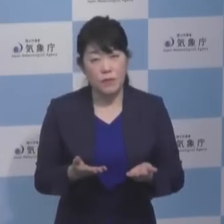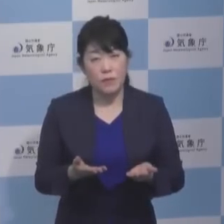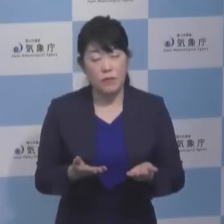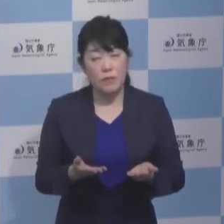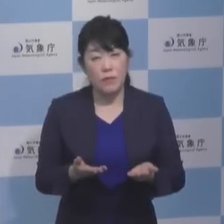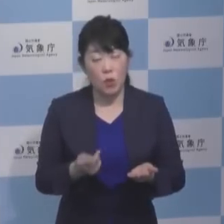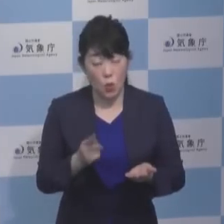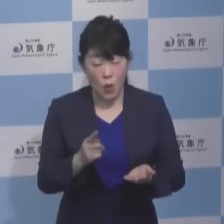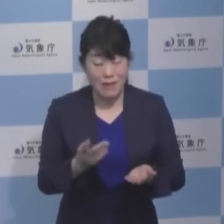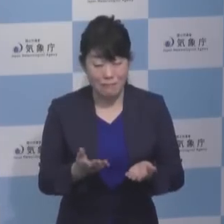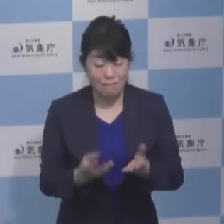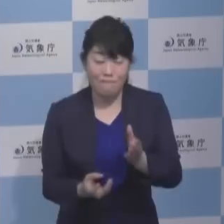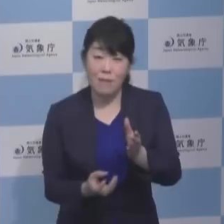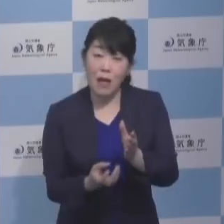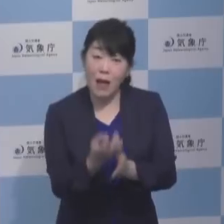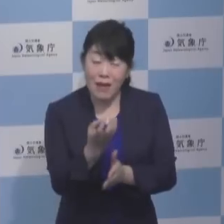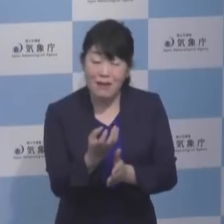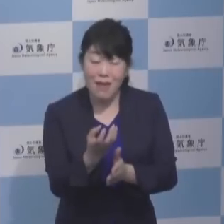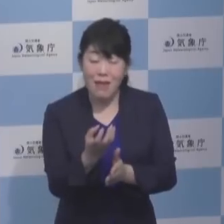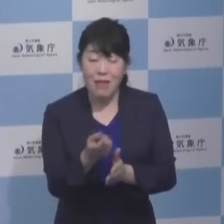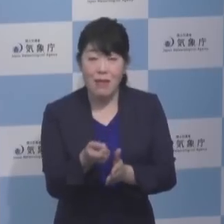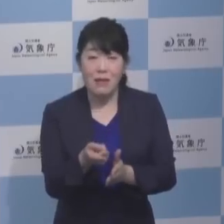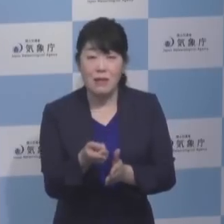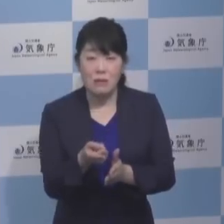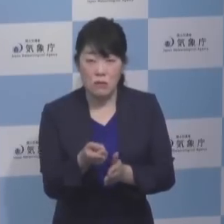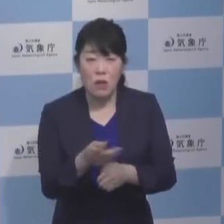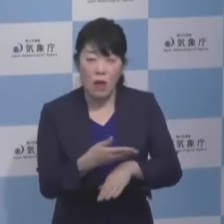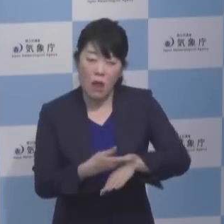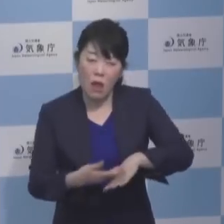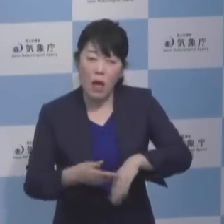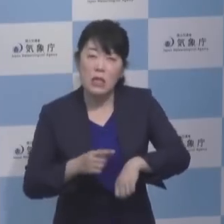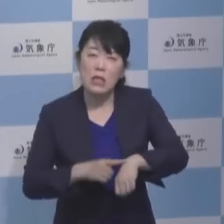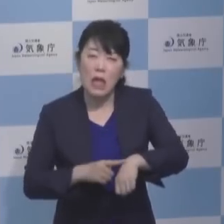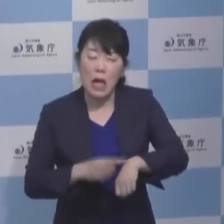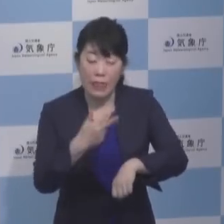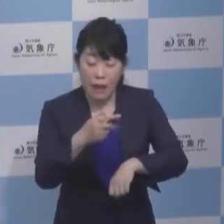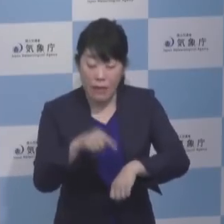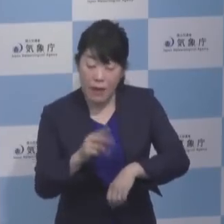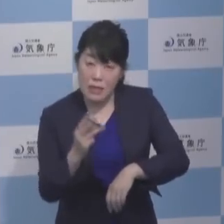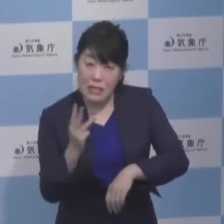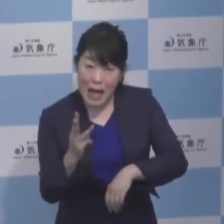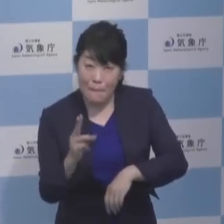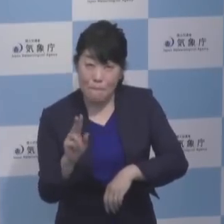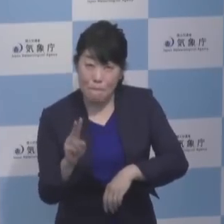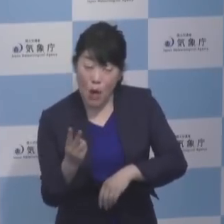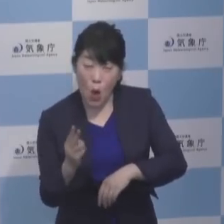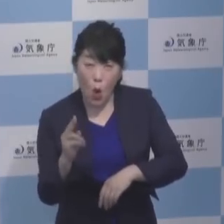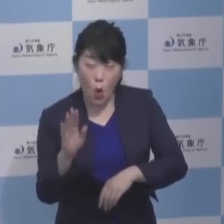発生経過時間 7.3 秒後に